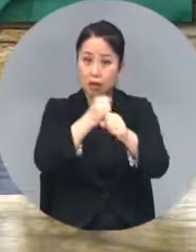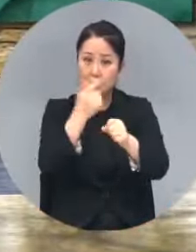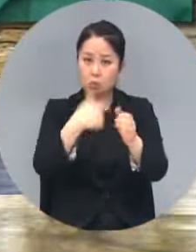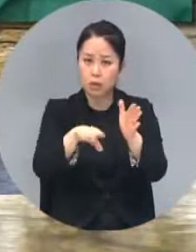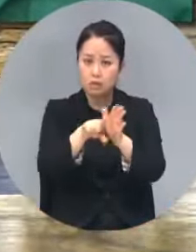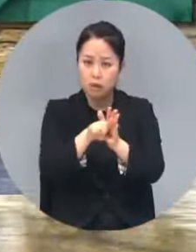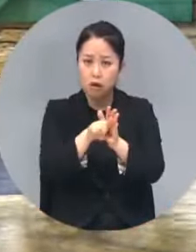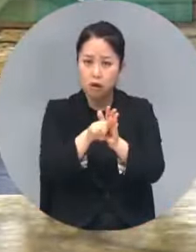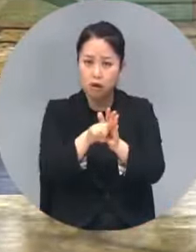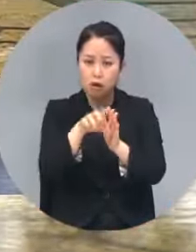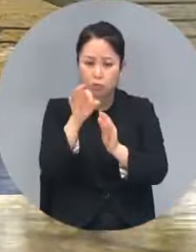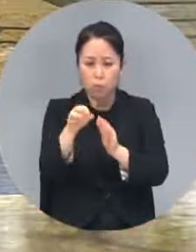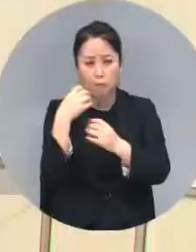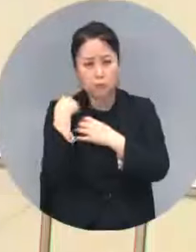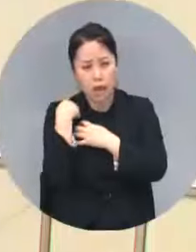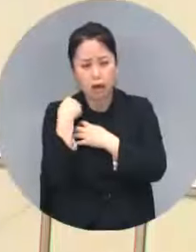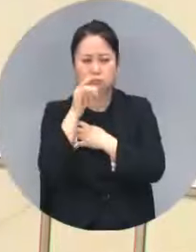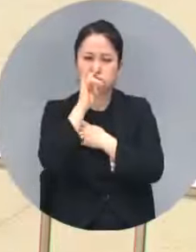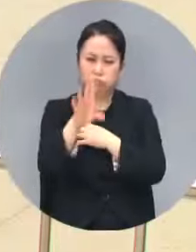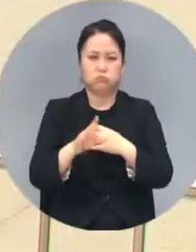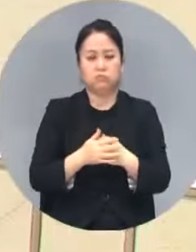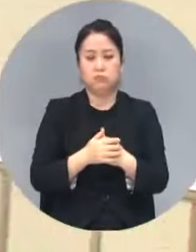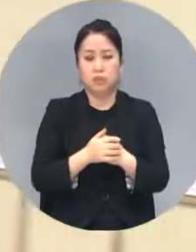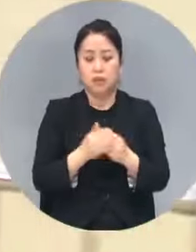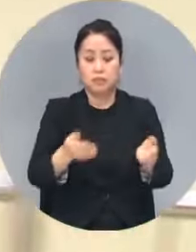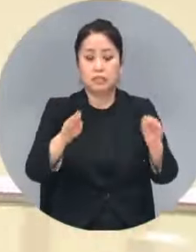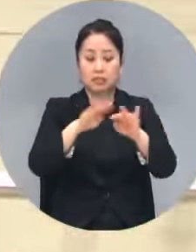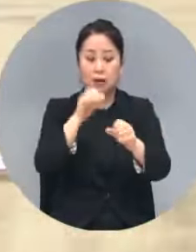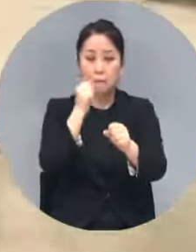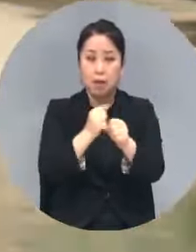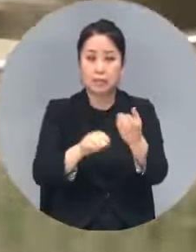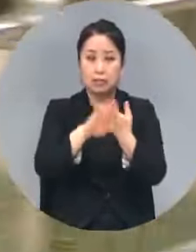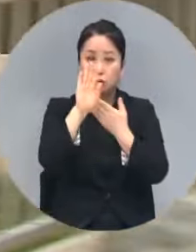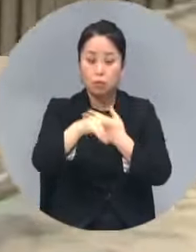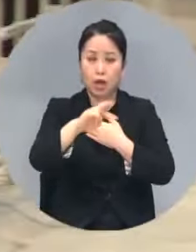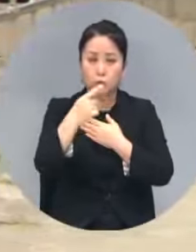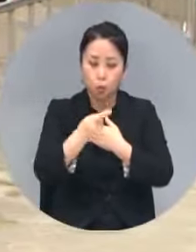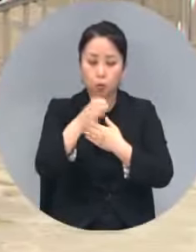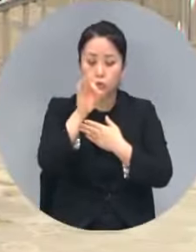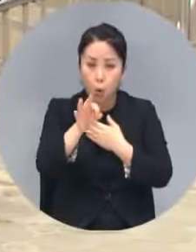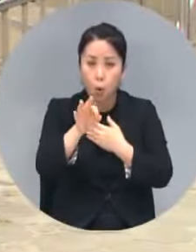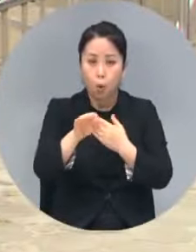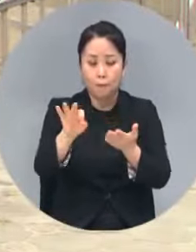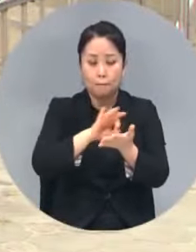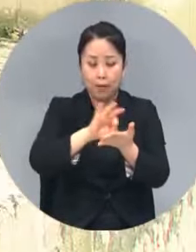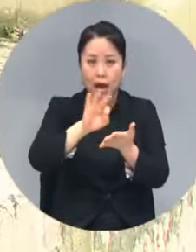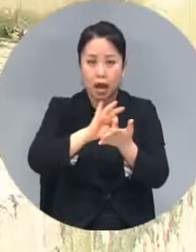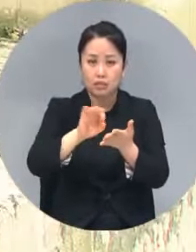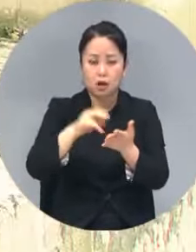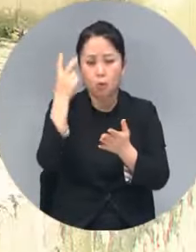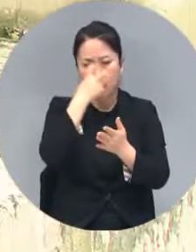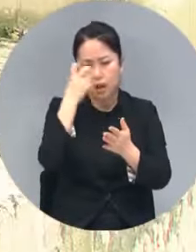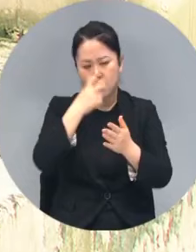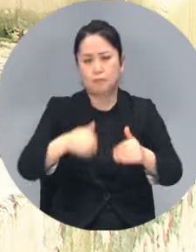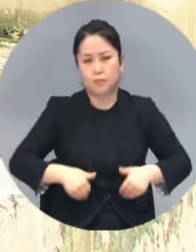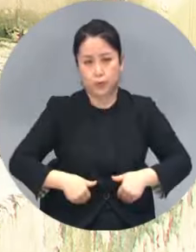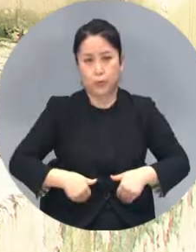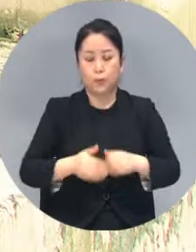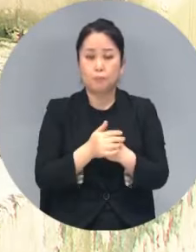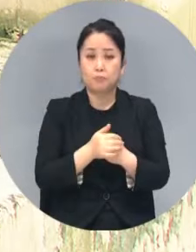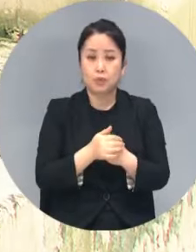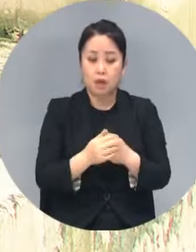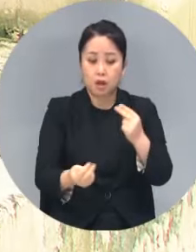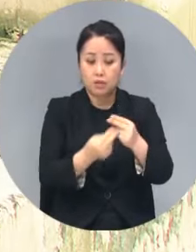부담하는 거는 거의 불가능합니다 시설 조성 이후에도 예산이 투입돼 관리가 제대로 이루어져야 합니다